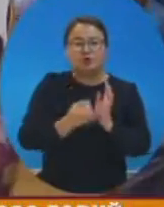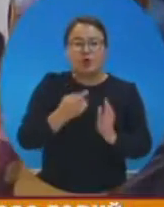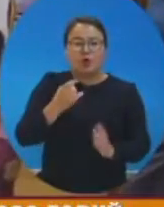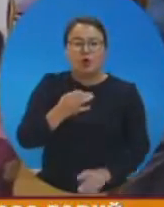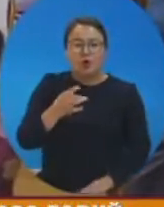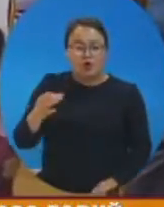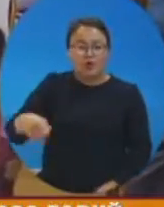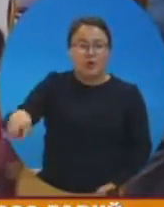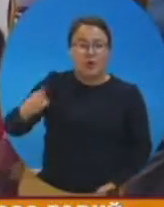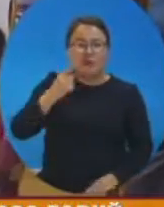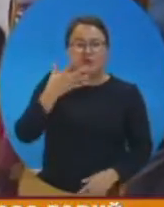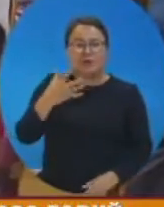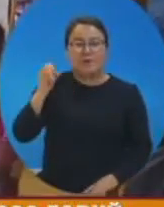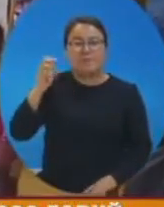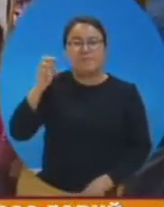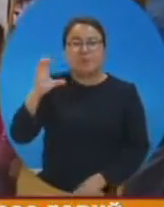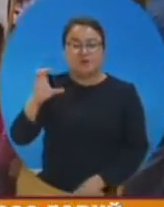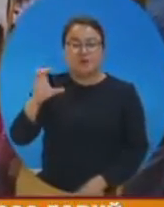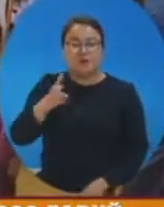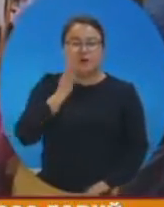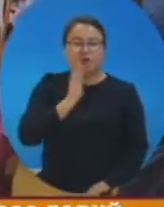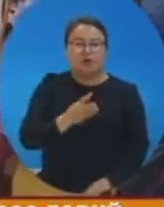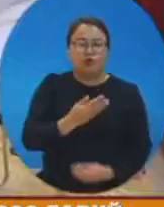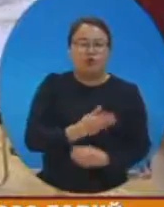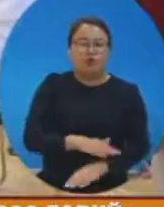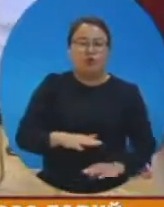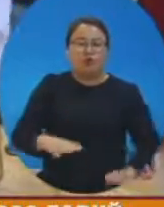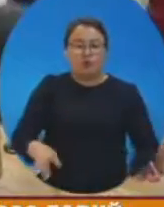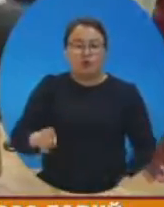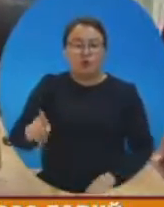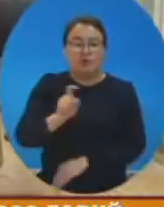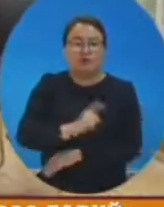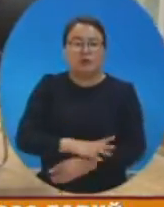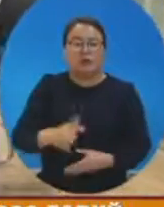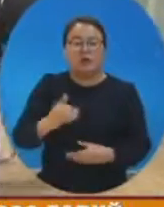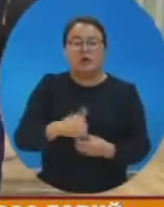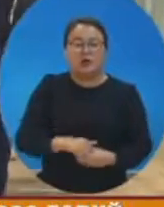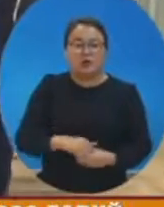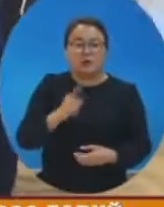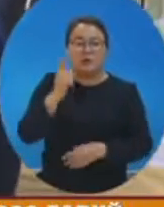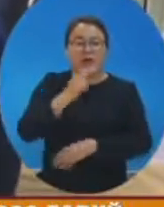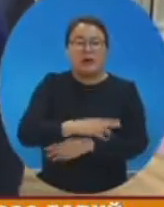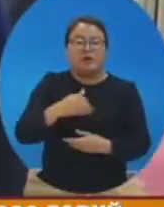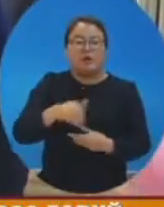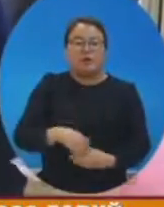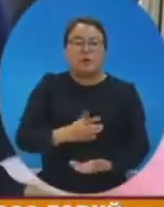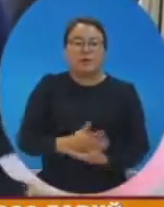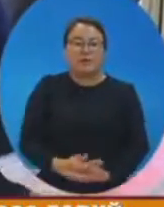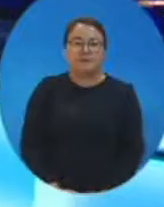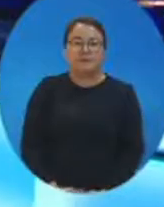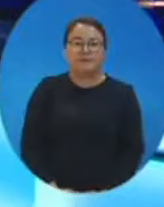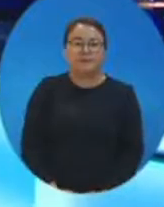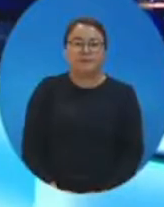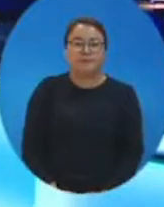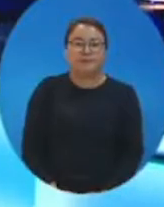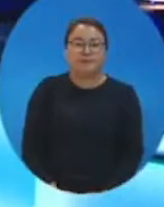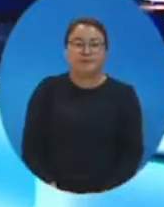26 хороонд 15 гаруй ерхий боловсролын сургууль 4000 гаруй хүүхэд энэ хичээлийн жилд 1-р ангид элсэн орох юм байна.